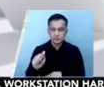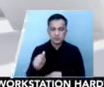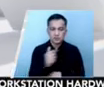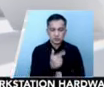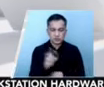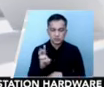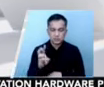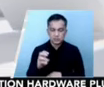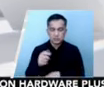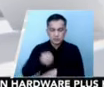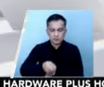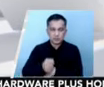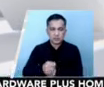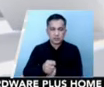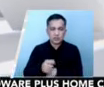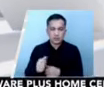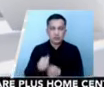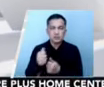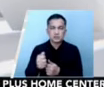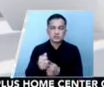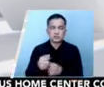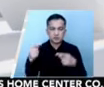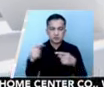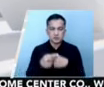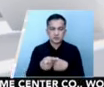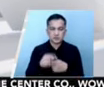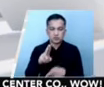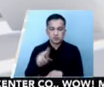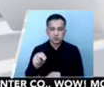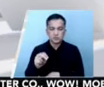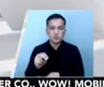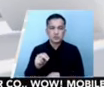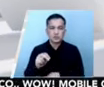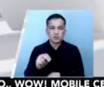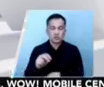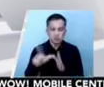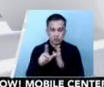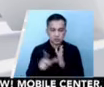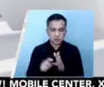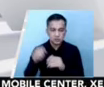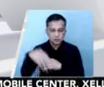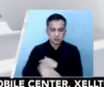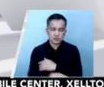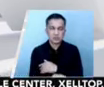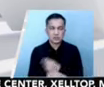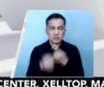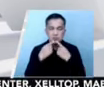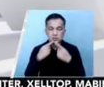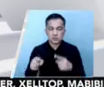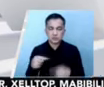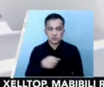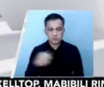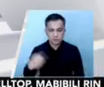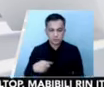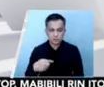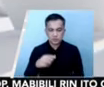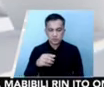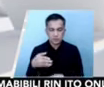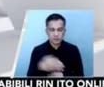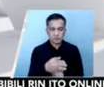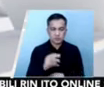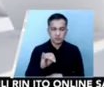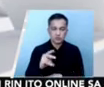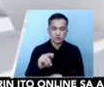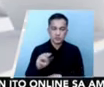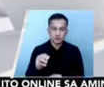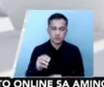award, itinuturing na paglabag sa United Nations Convention on the Laws of the Sea ang pagdeklara ng China ng fishing moratorium. Ang Pilipinas lang